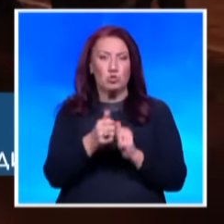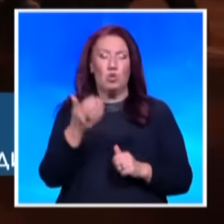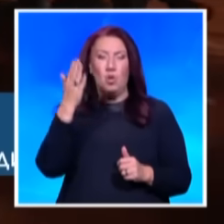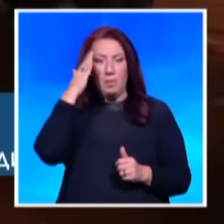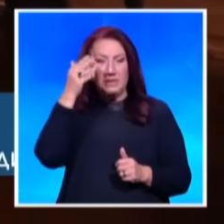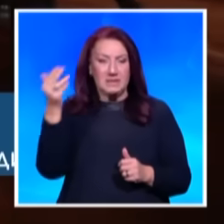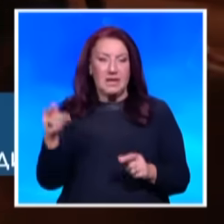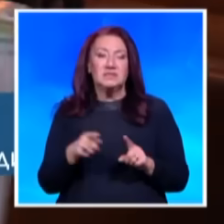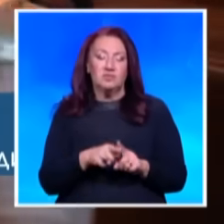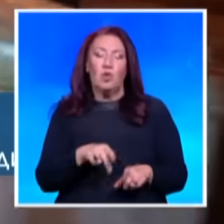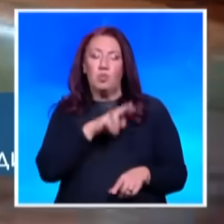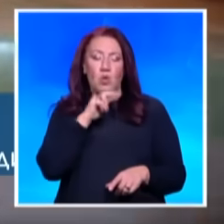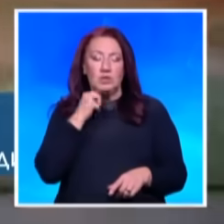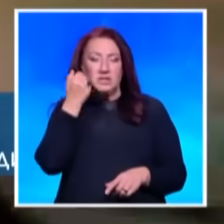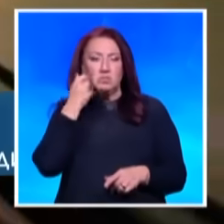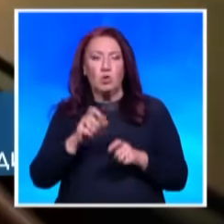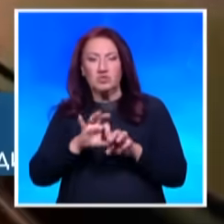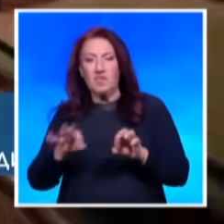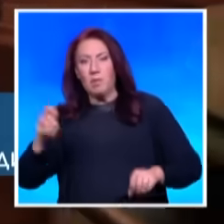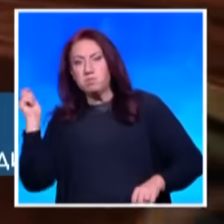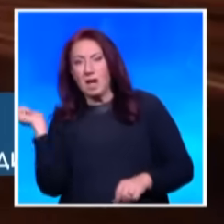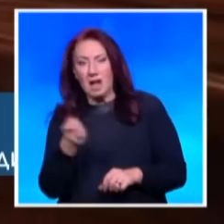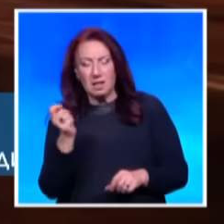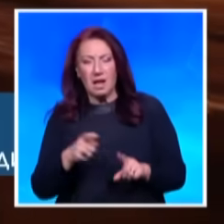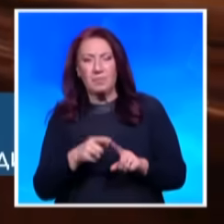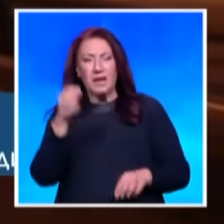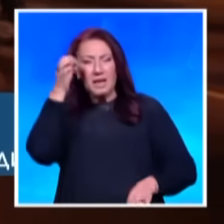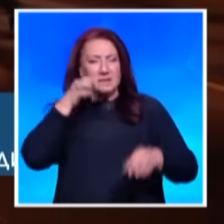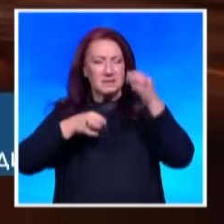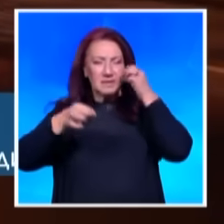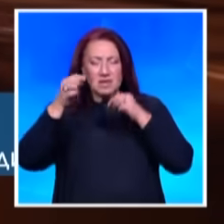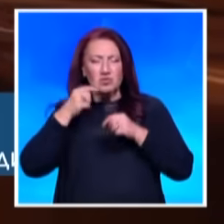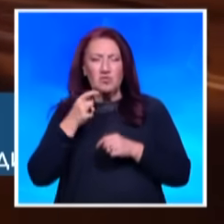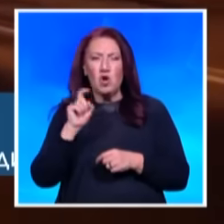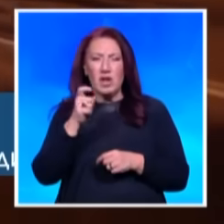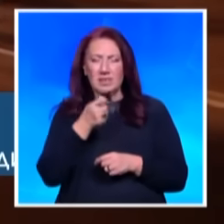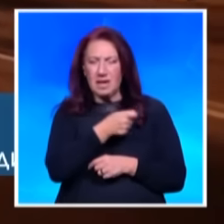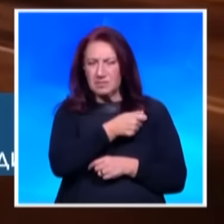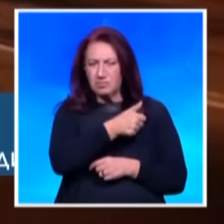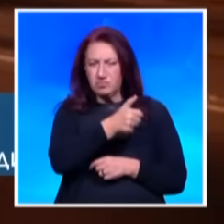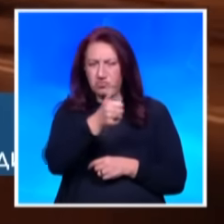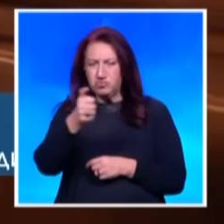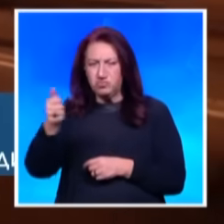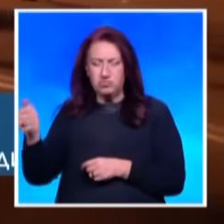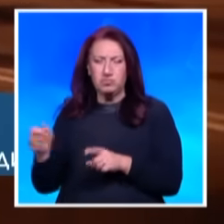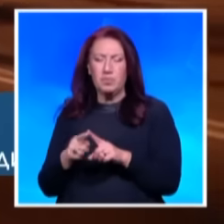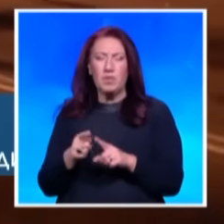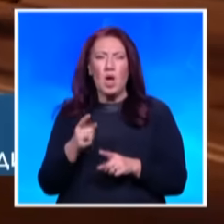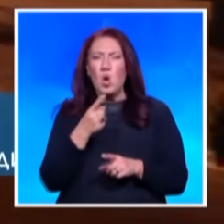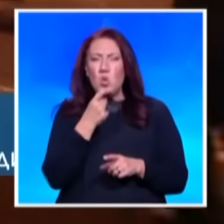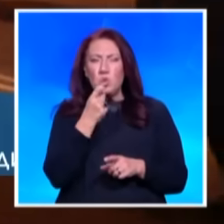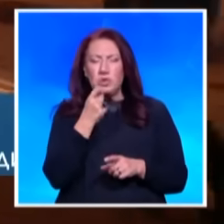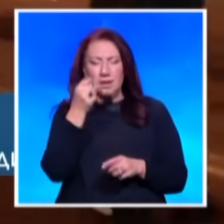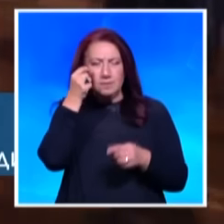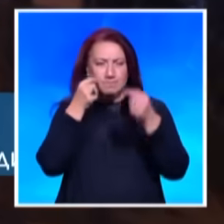в употреба от полицаите, както и с отворния газ, спрей, лютивия спрей най-вече, който определено успя